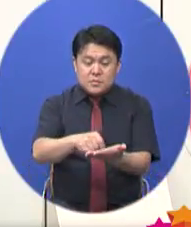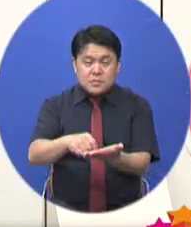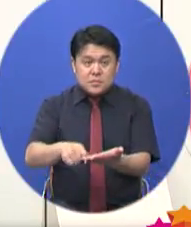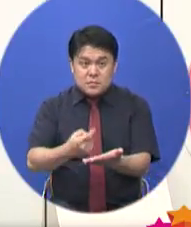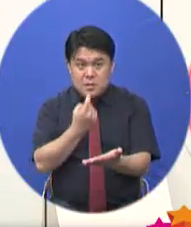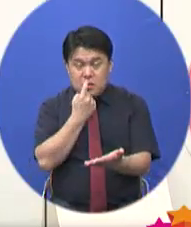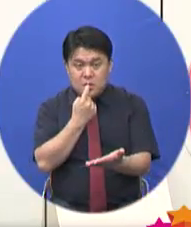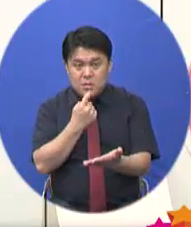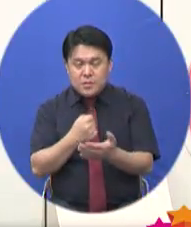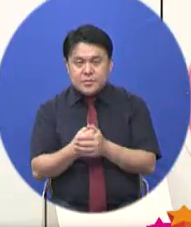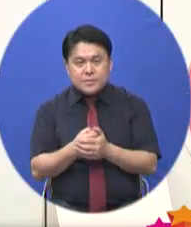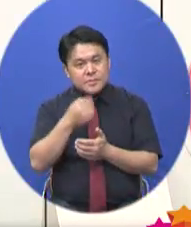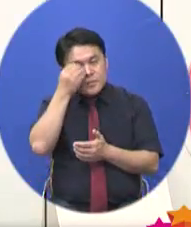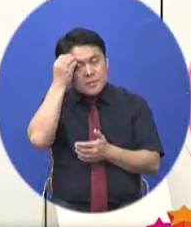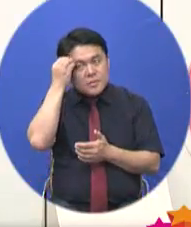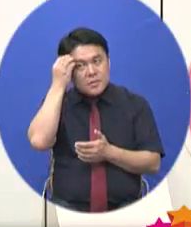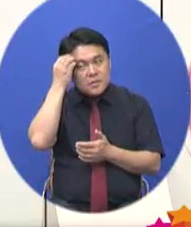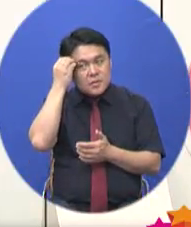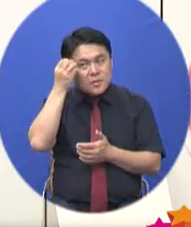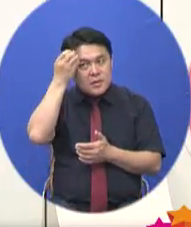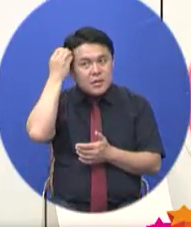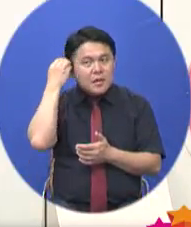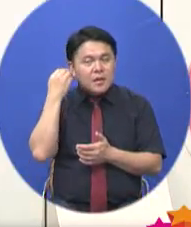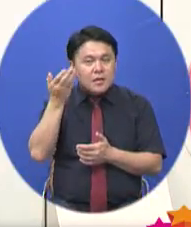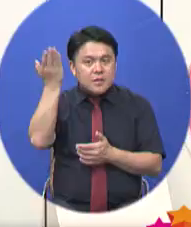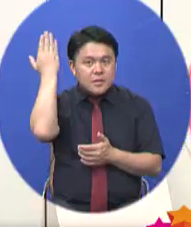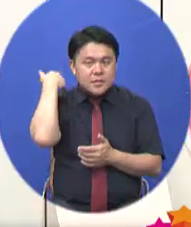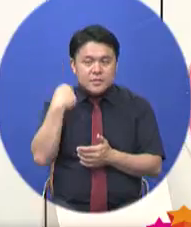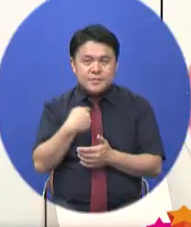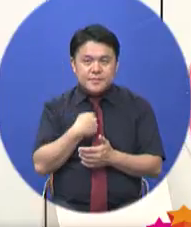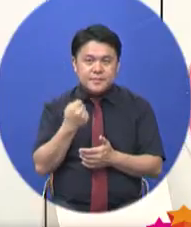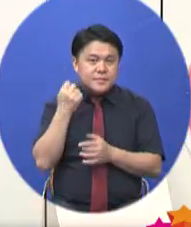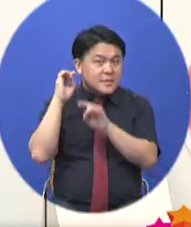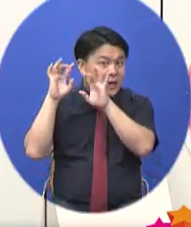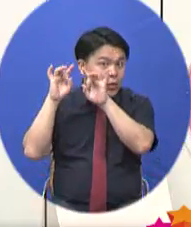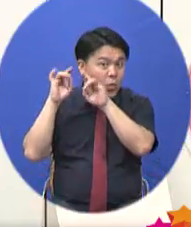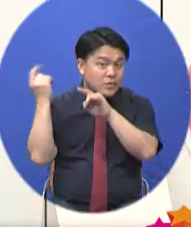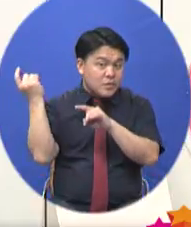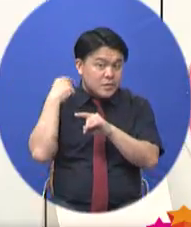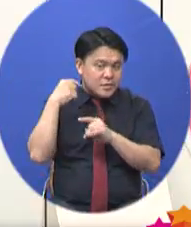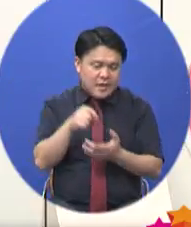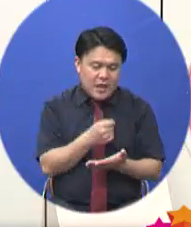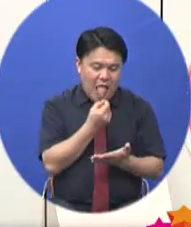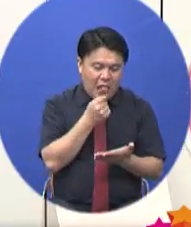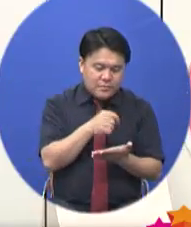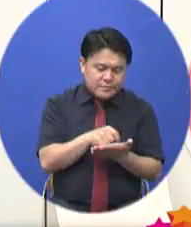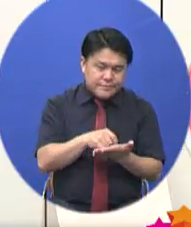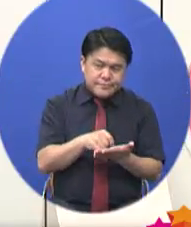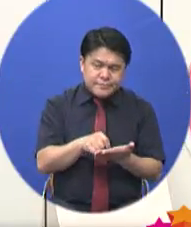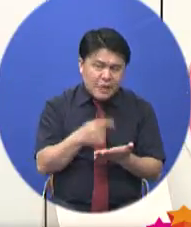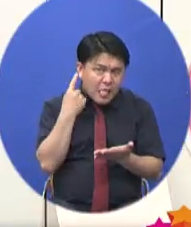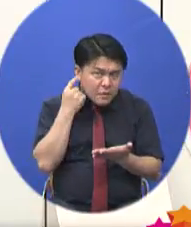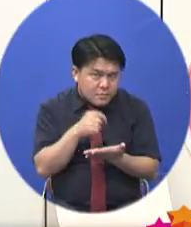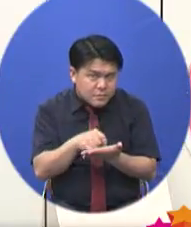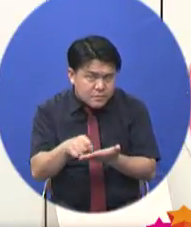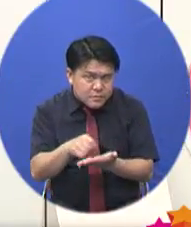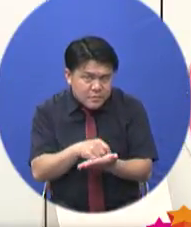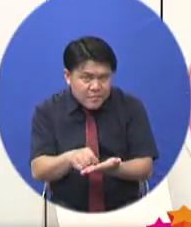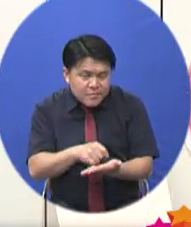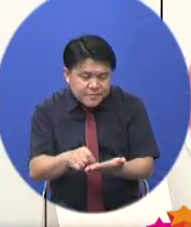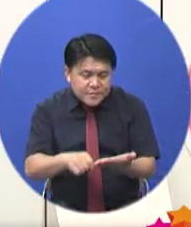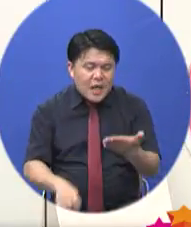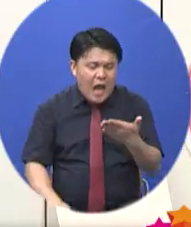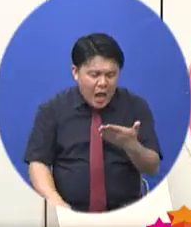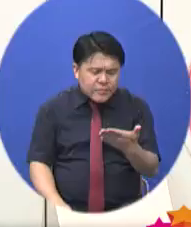적어서 배우기도 했을 때. 아, 그때는 네. 이제 라디오에서 나오는 거 연필로 적어가지고 그렇지. 몇 번 이거